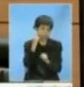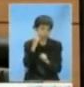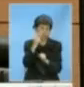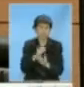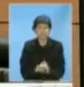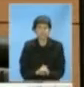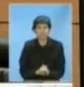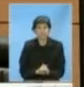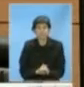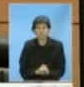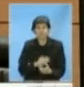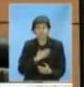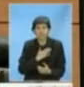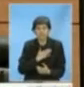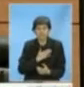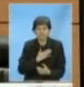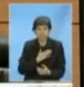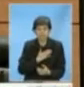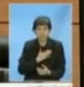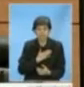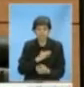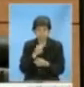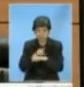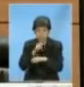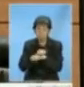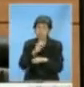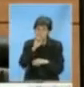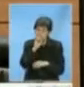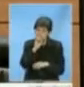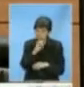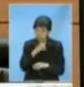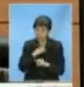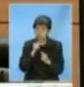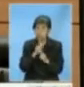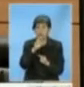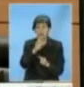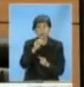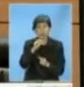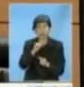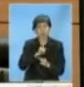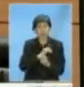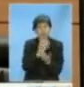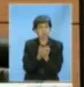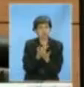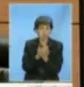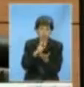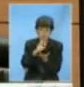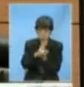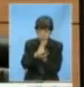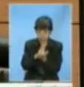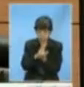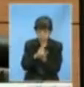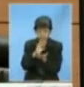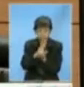คือสิ่งที่ผมอยากจะขอเรียนกับท่านประธานผ่านไปยังรัฐมนตรีที่ใช้งบประมาณนะครับ